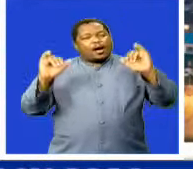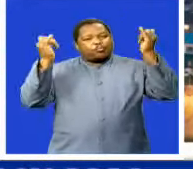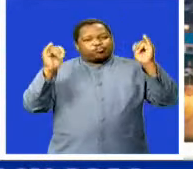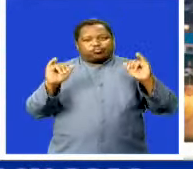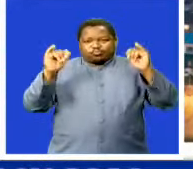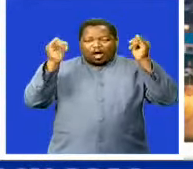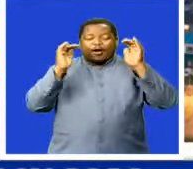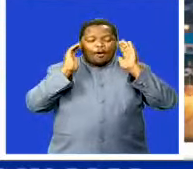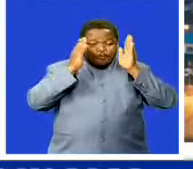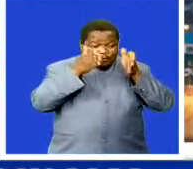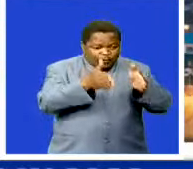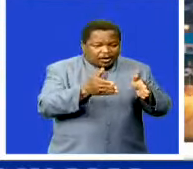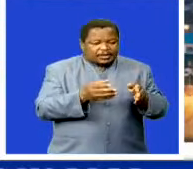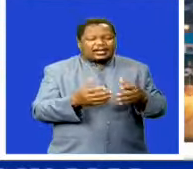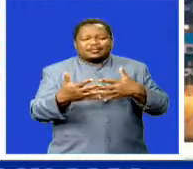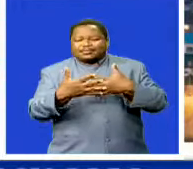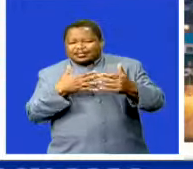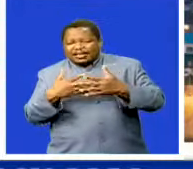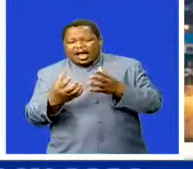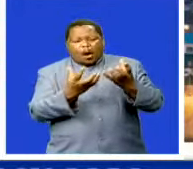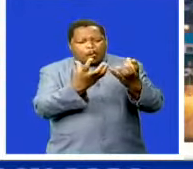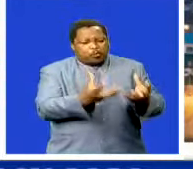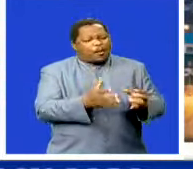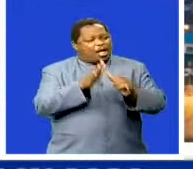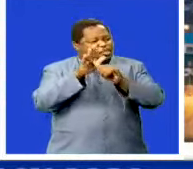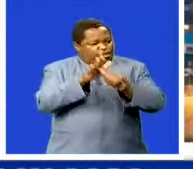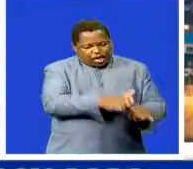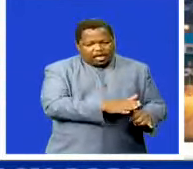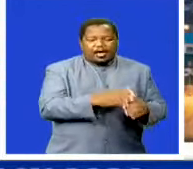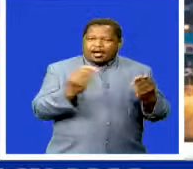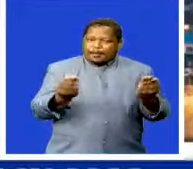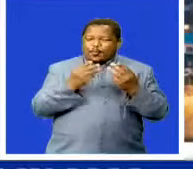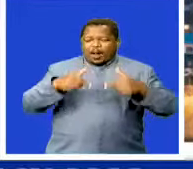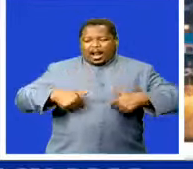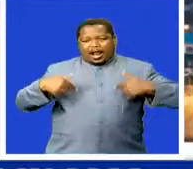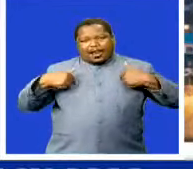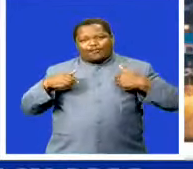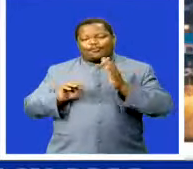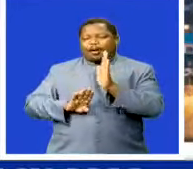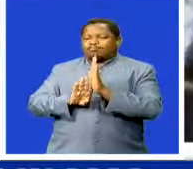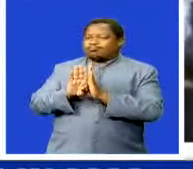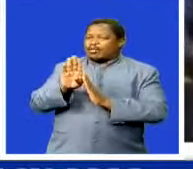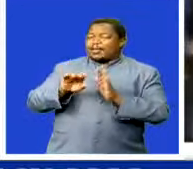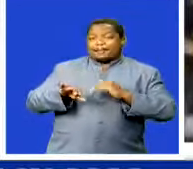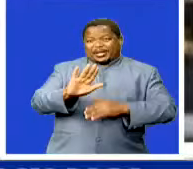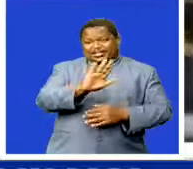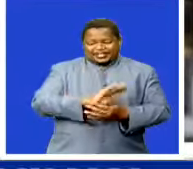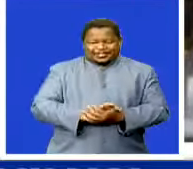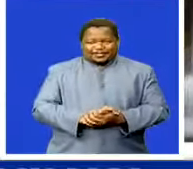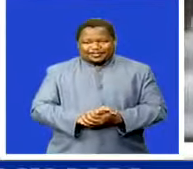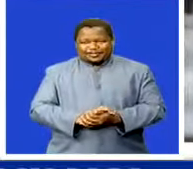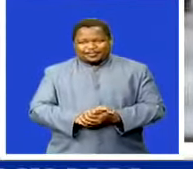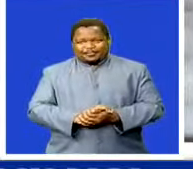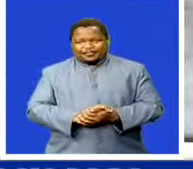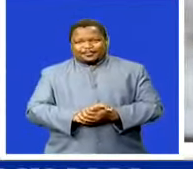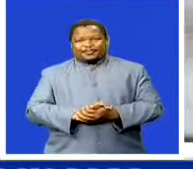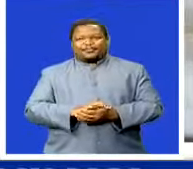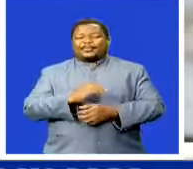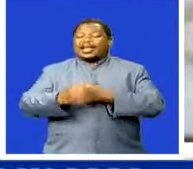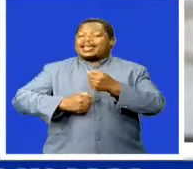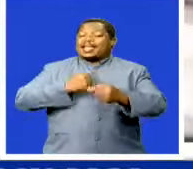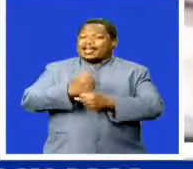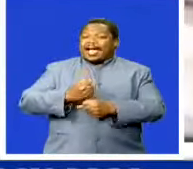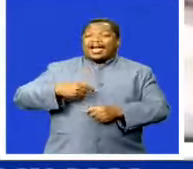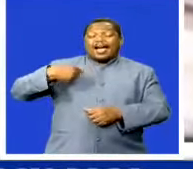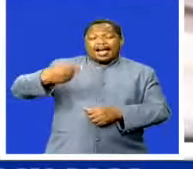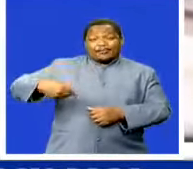tokucedza phuya phecelethi International Day for Eradication of Poverty Njalo mhlati lishumi nesikhombisa enyangeni